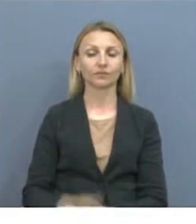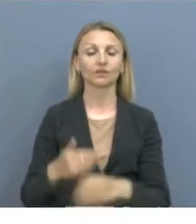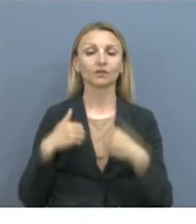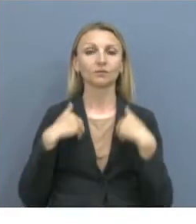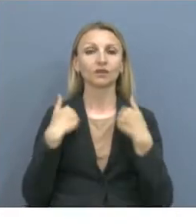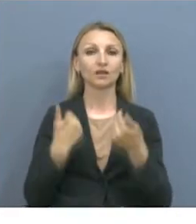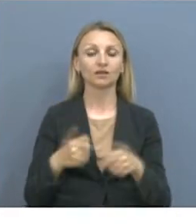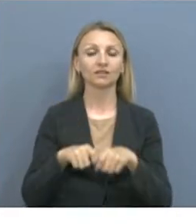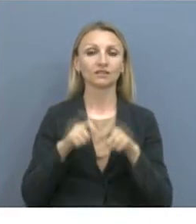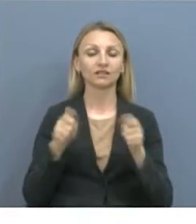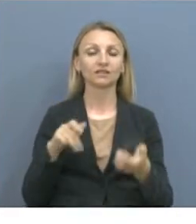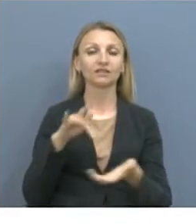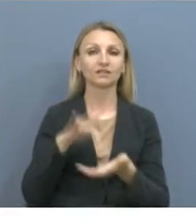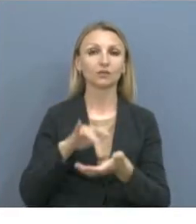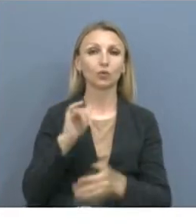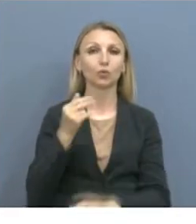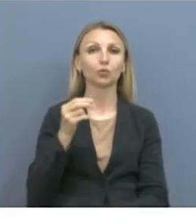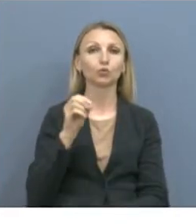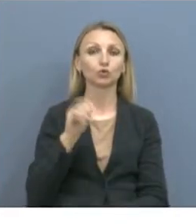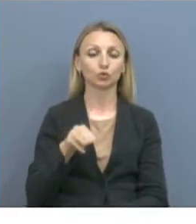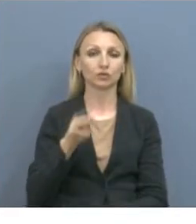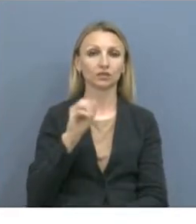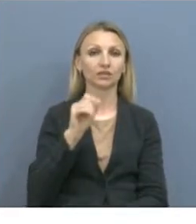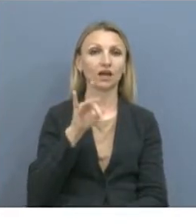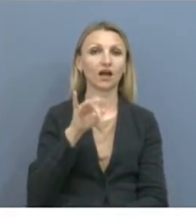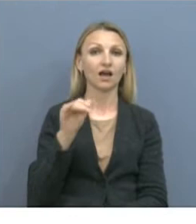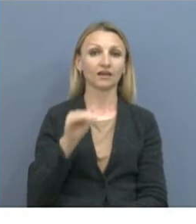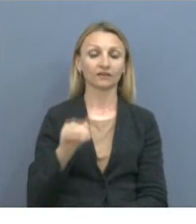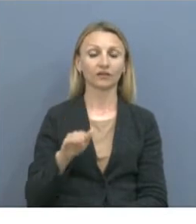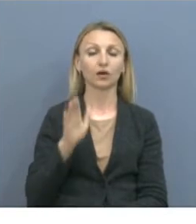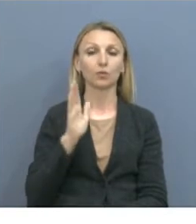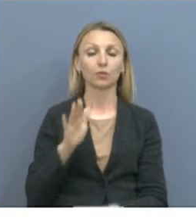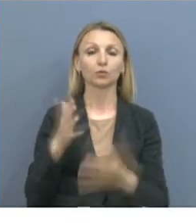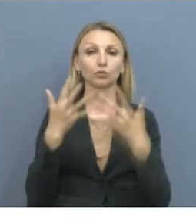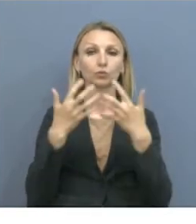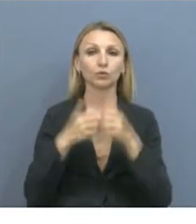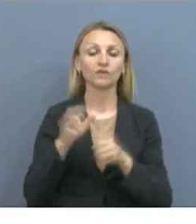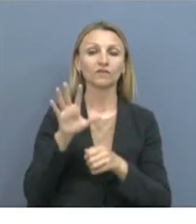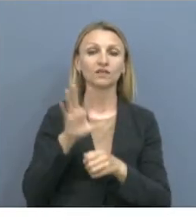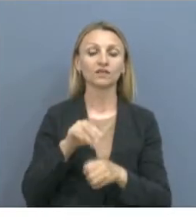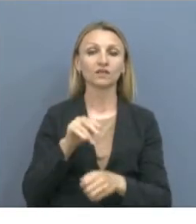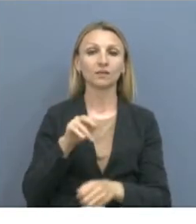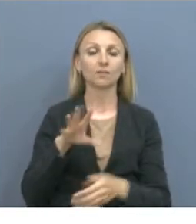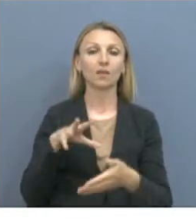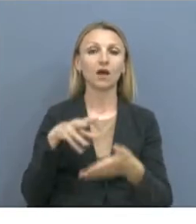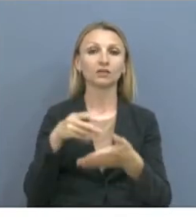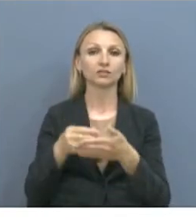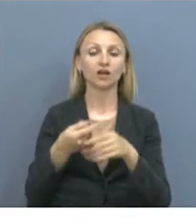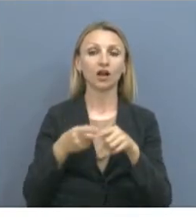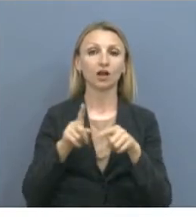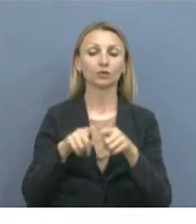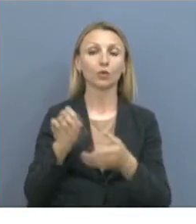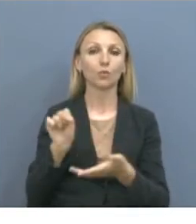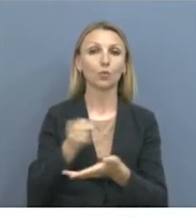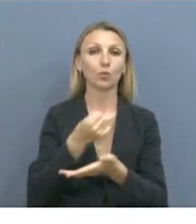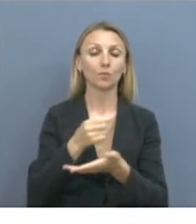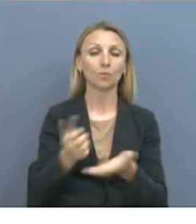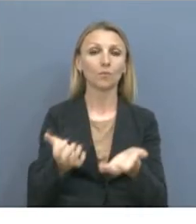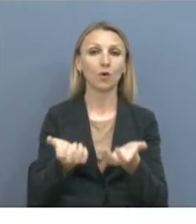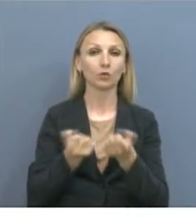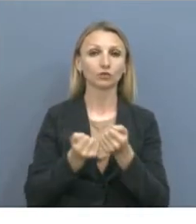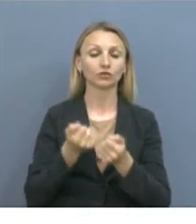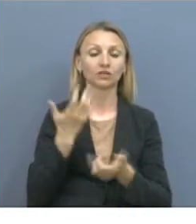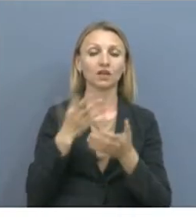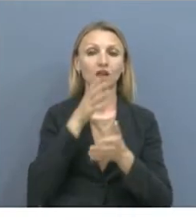Предлагается создать центр учета тарифов. В этом случае будут учитываться все платежи, полученные букмекерскими конторами через наличные